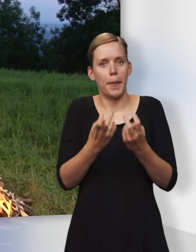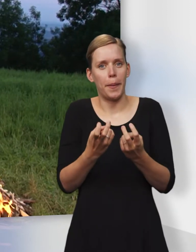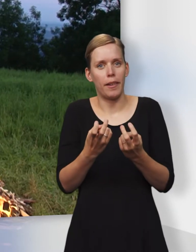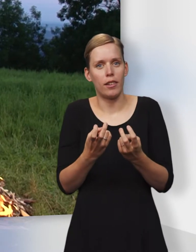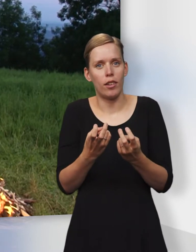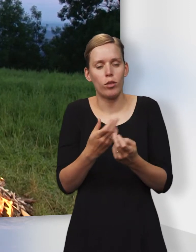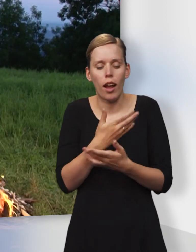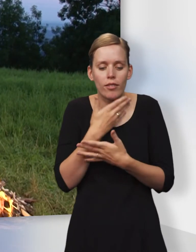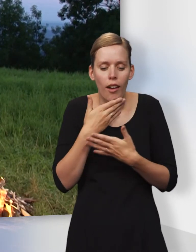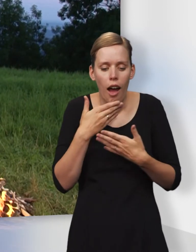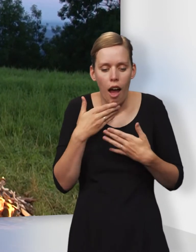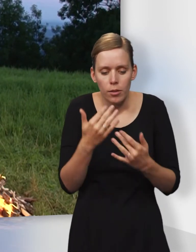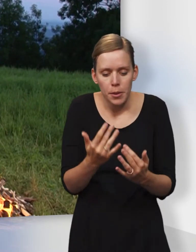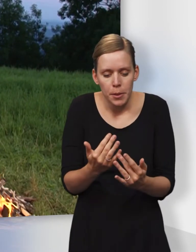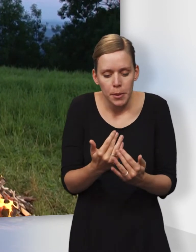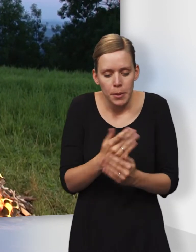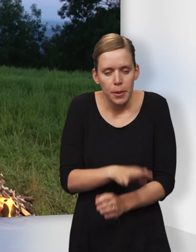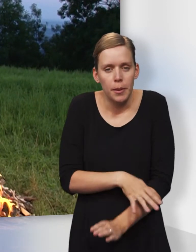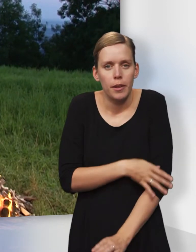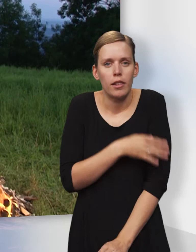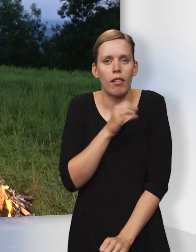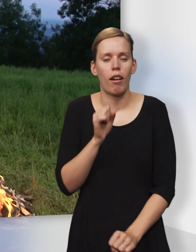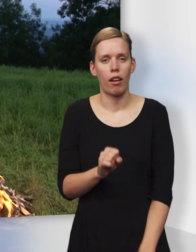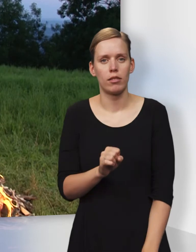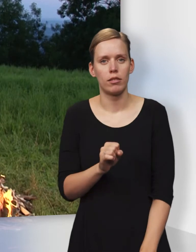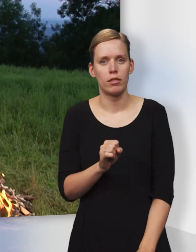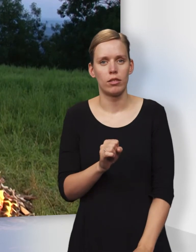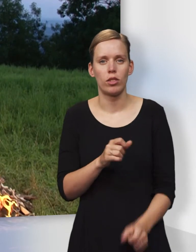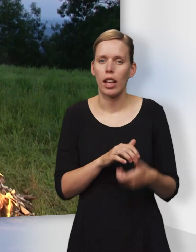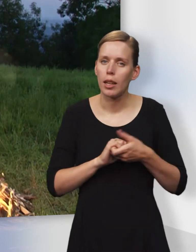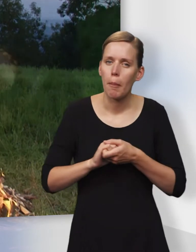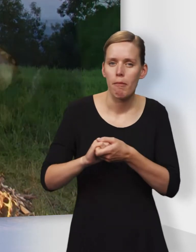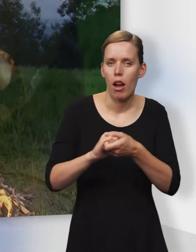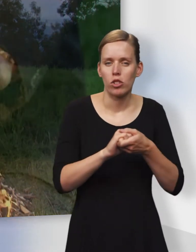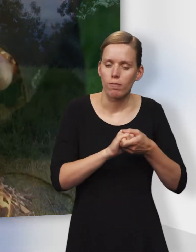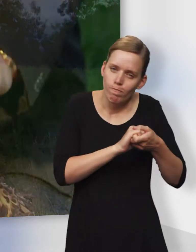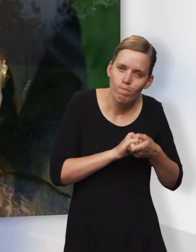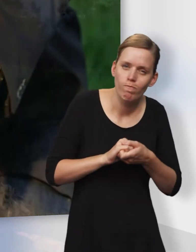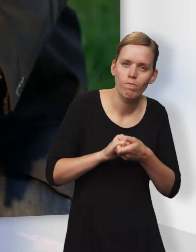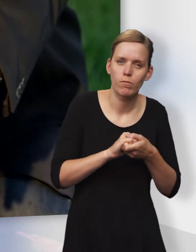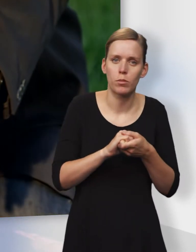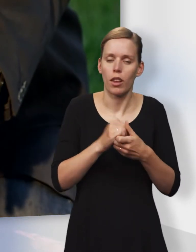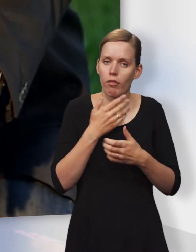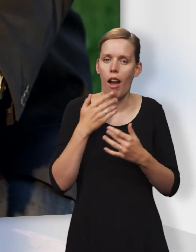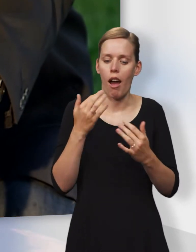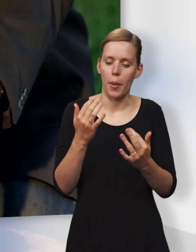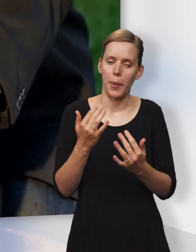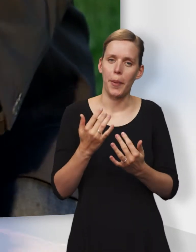rücken, um die Wärme zu spüren, die von einer festen Gemeinschaft ausgeht. Und er zeigt